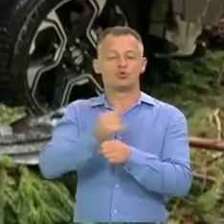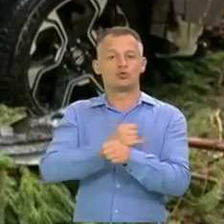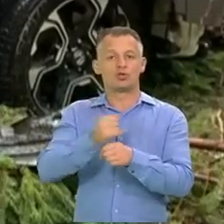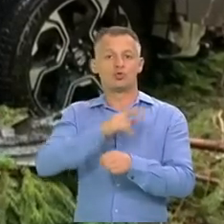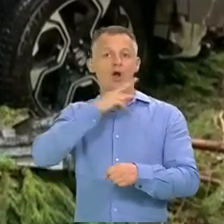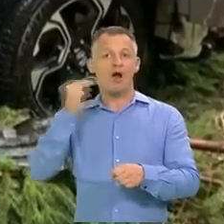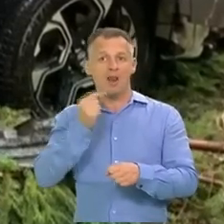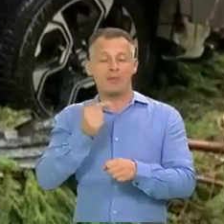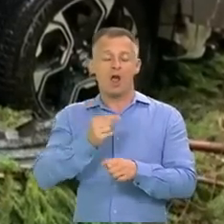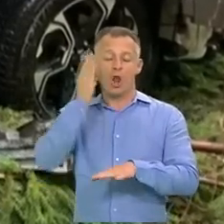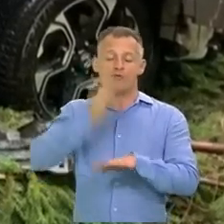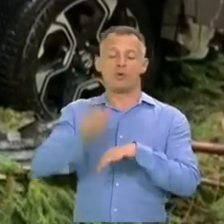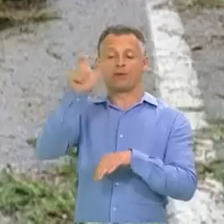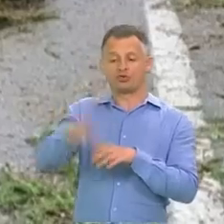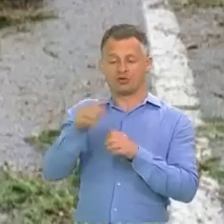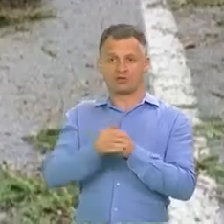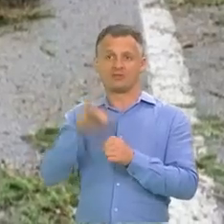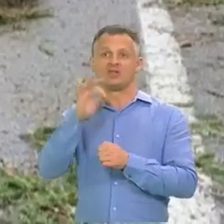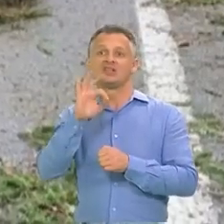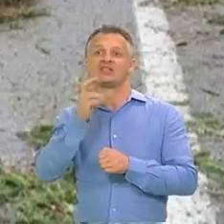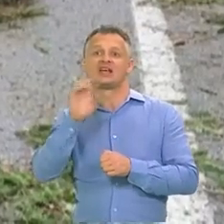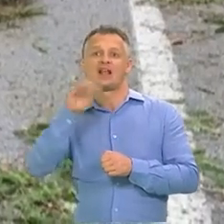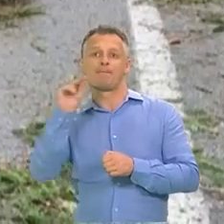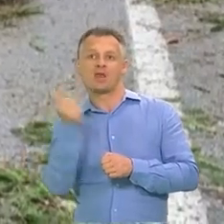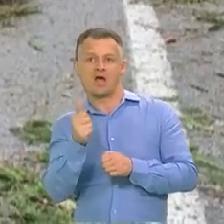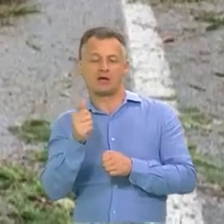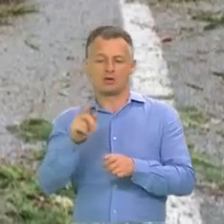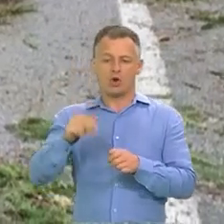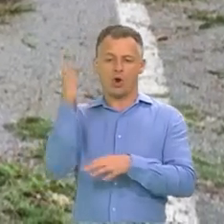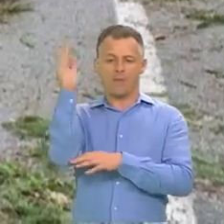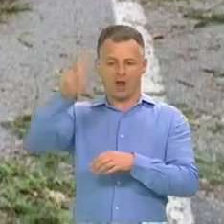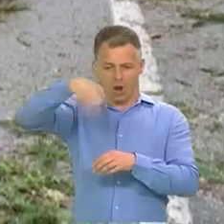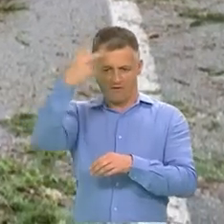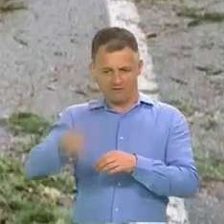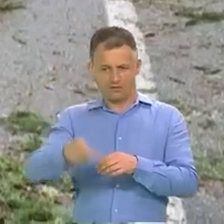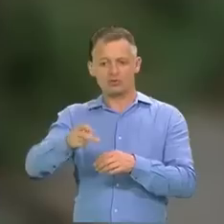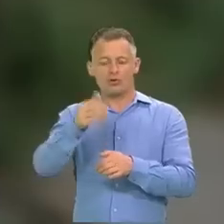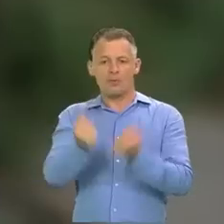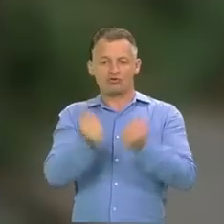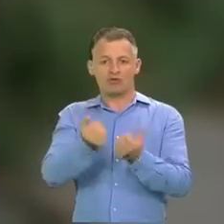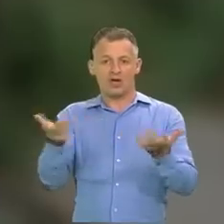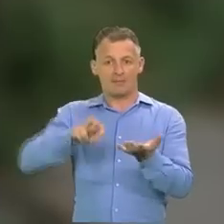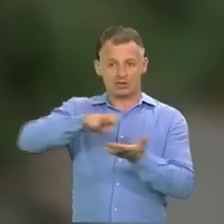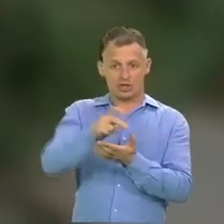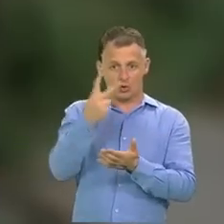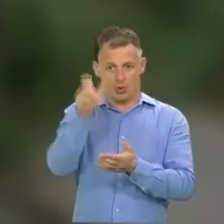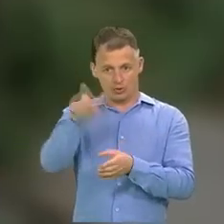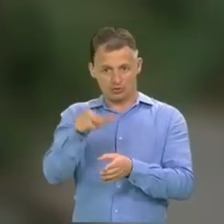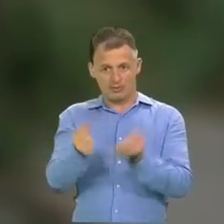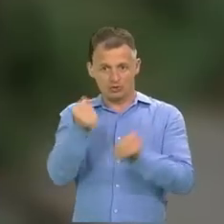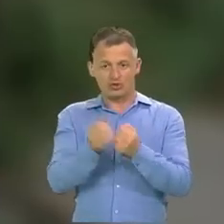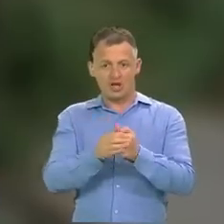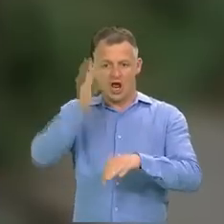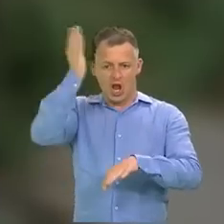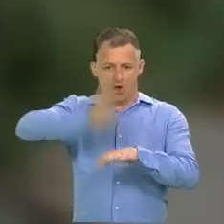și o victimă pe șoseaua Transalpina. Un copac a căzut peste o mașină aflată în mers, în care se aflau doi oameni. Arborele s-a prăbușit pe plafon,